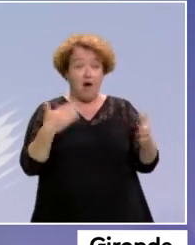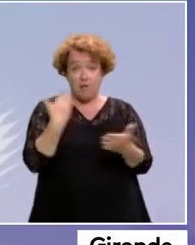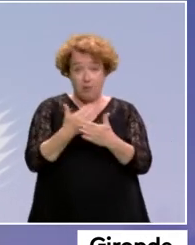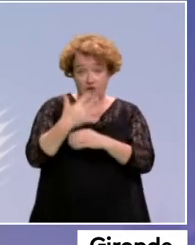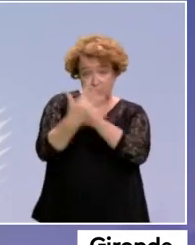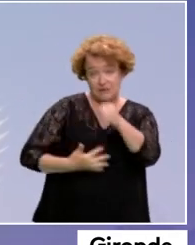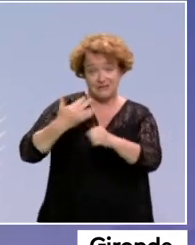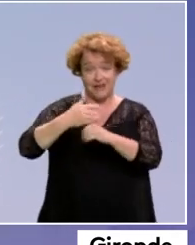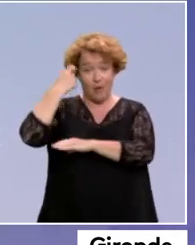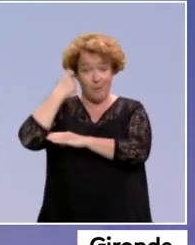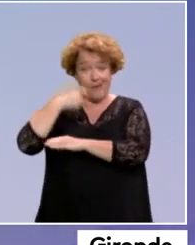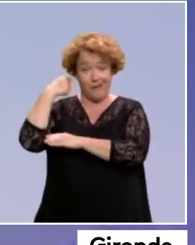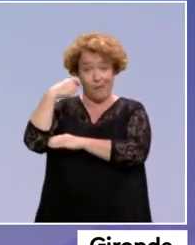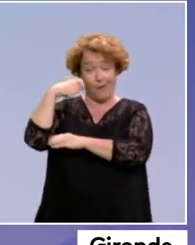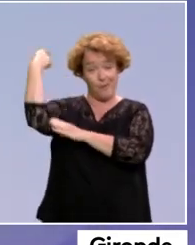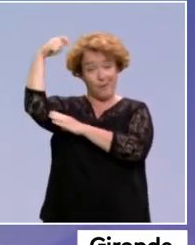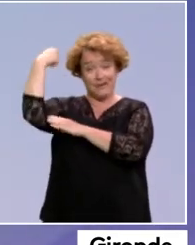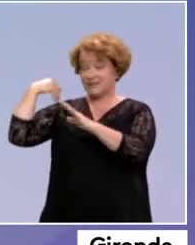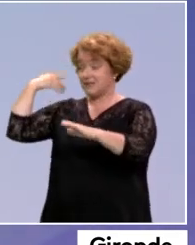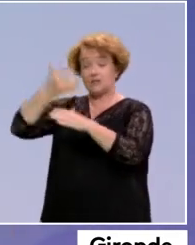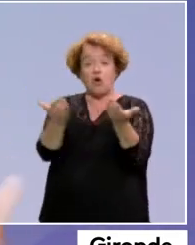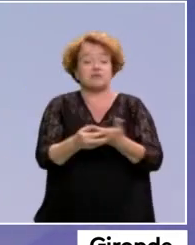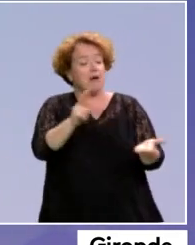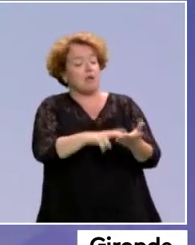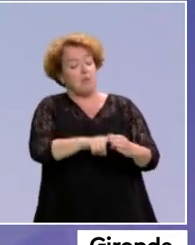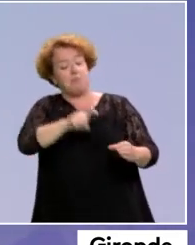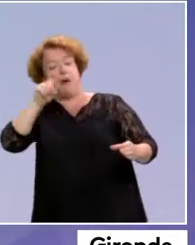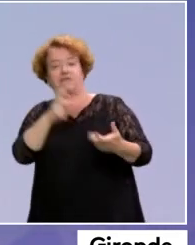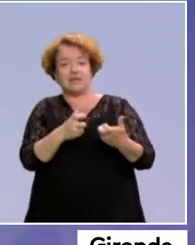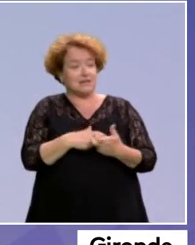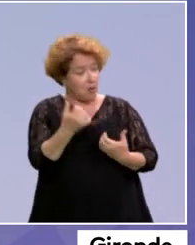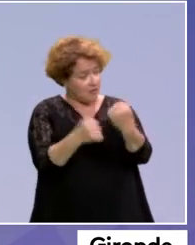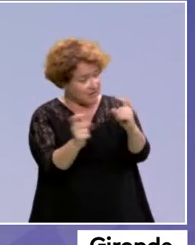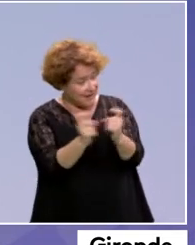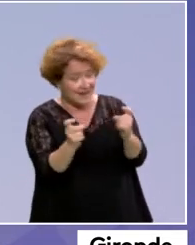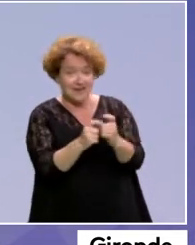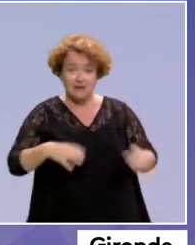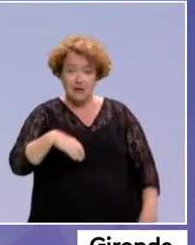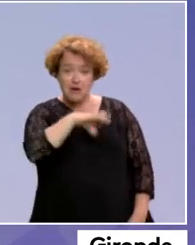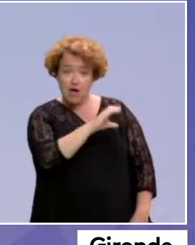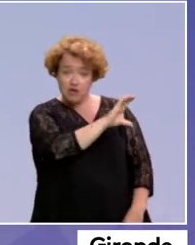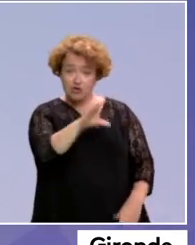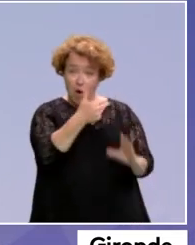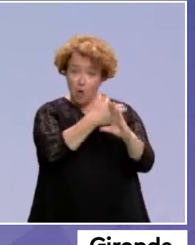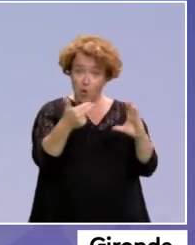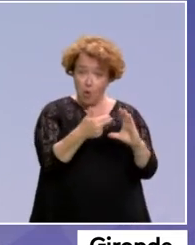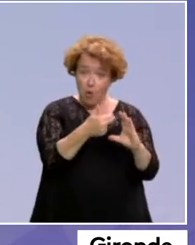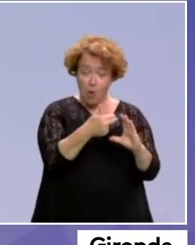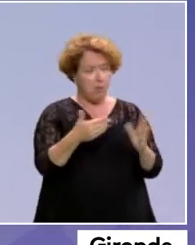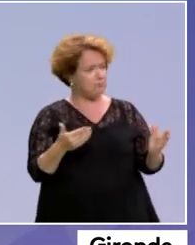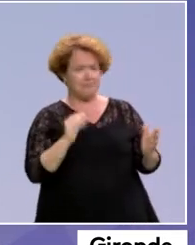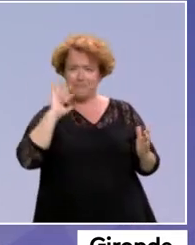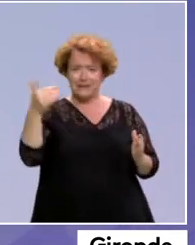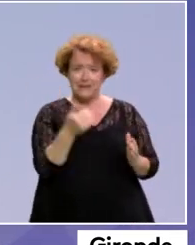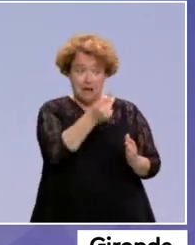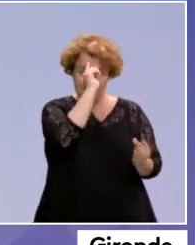de la réalité c'est-à-dire devenir nous dire on va donner 100 euros pour un leasing pour une voiture électrique mais les gens ils se posent pas ces questions là les gens ils se demandent comment ils